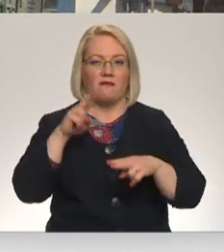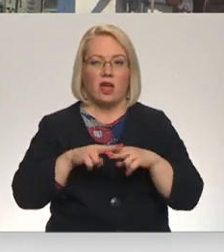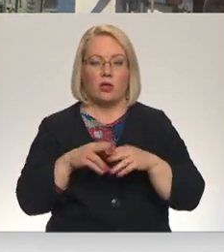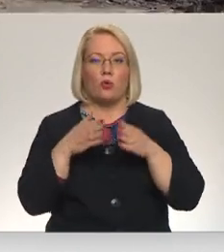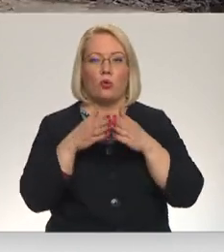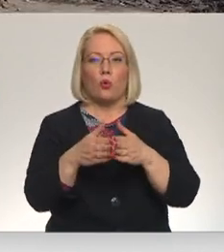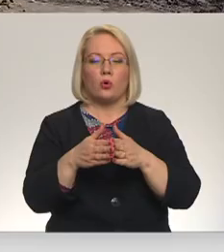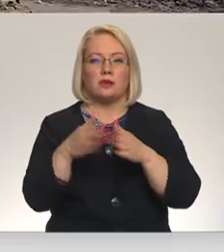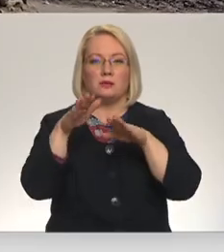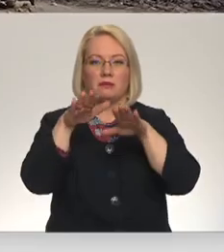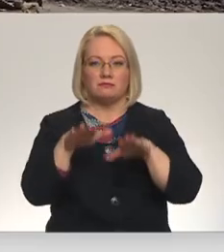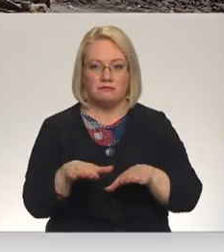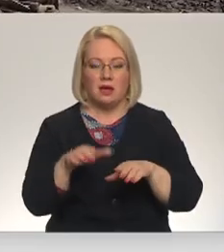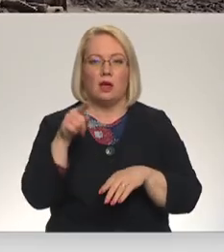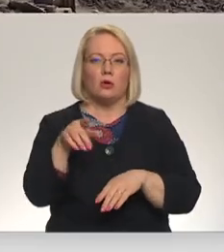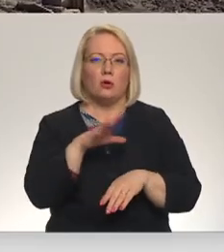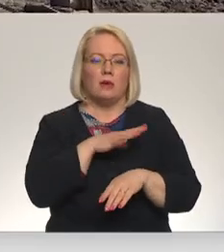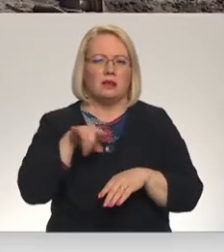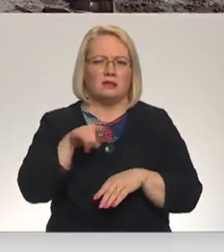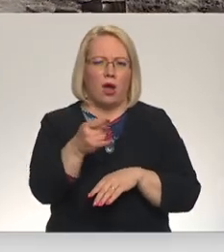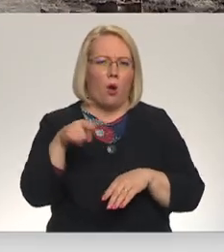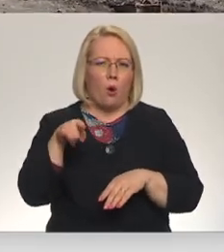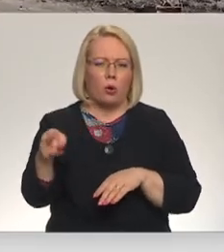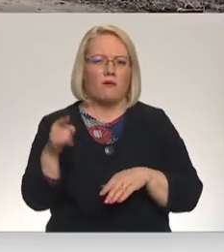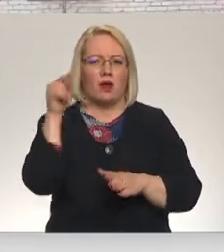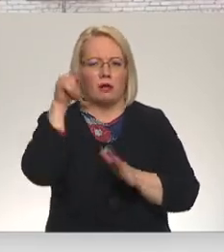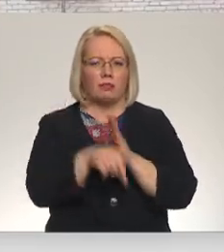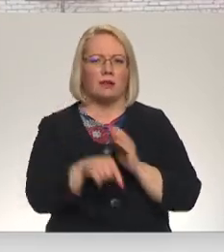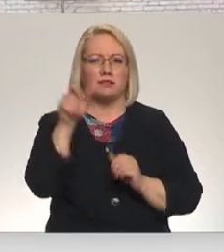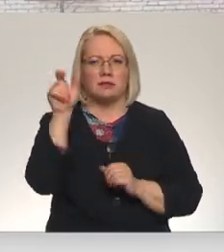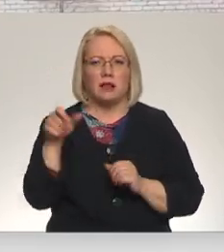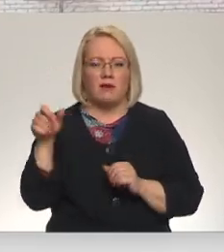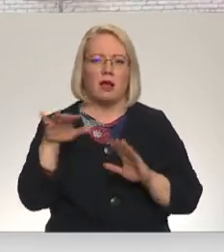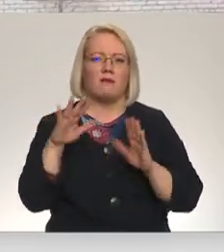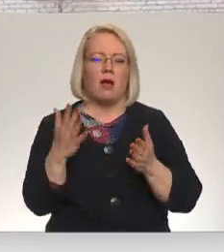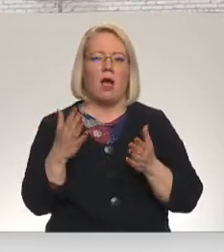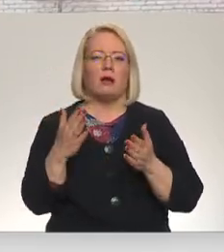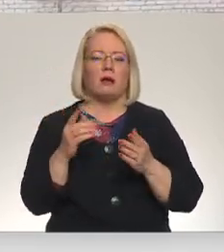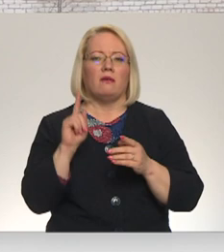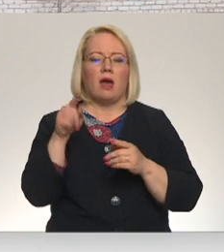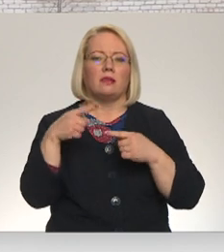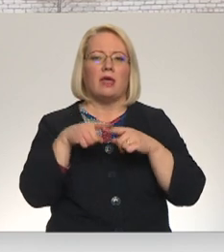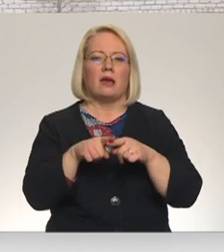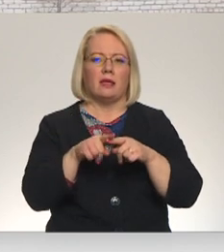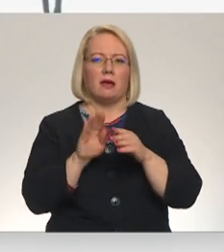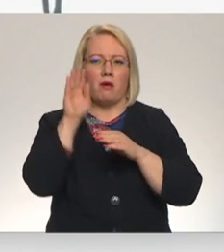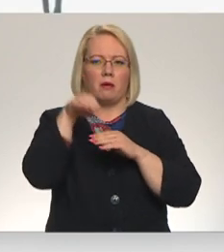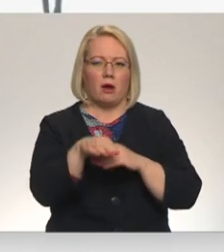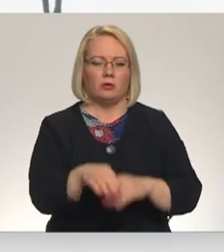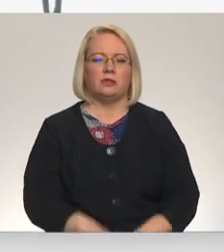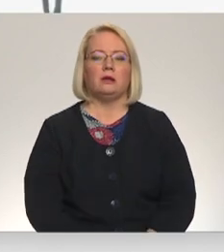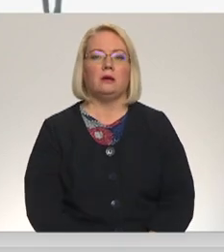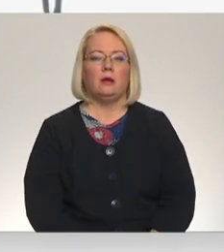jau bija nedaudz iegrimusi, tajā bija caurumi, kur iekrist varēja cilvēki, vai pāri braucot iebruka tehnika. Mēs tiešām esam